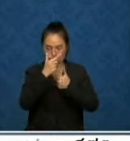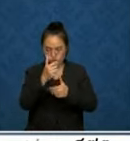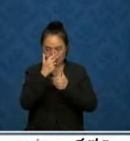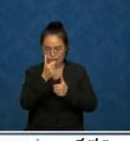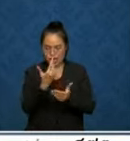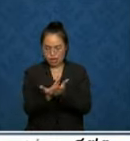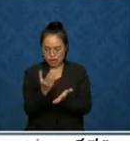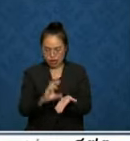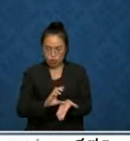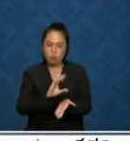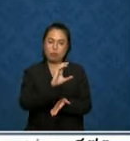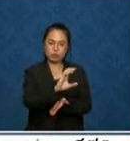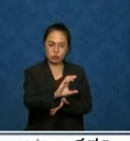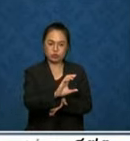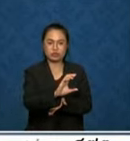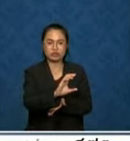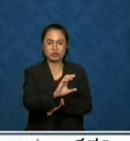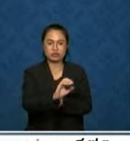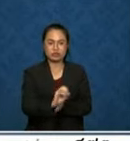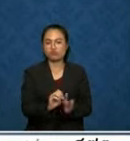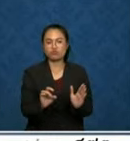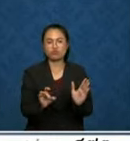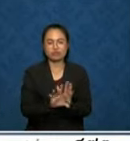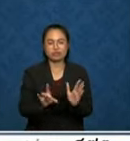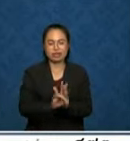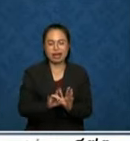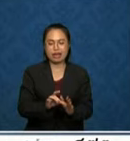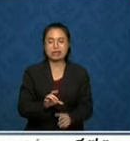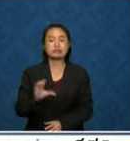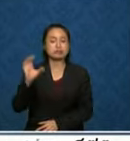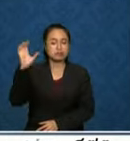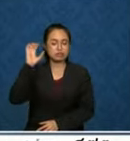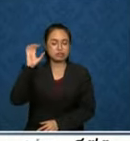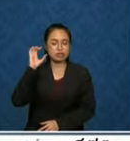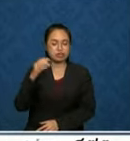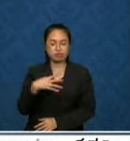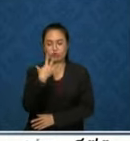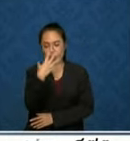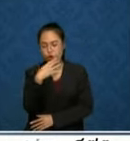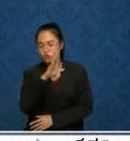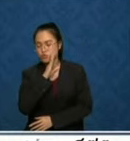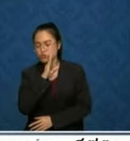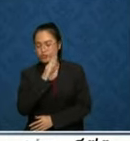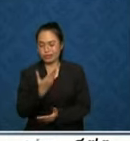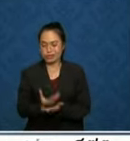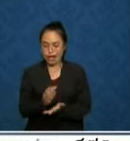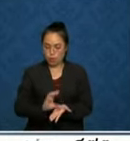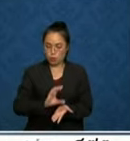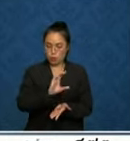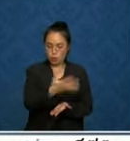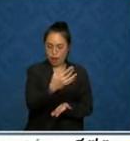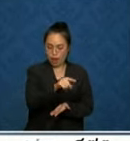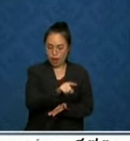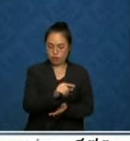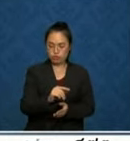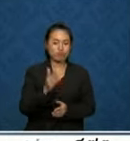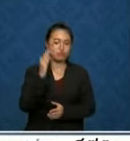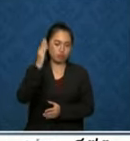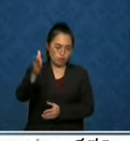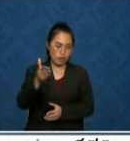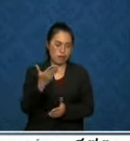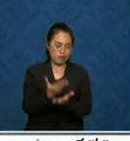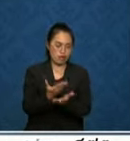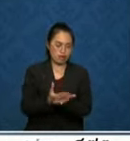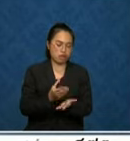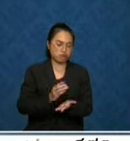างๆนี้ให้พวกเขาทำให้พวกเขาเนี่ยหลงเชื่อในคำสัญญาว่าเมื่อลงทุนไปแล้วเนี่ยการตอบค่าตอบแทนที่ได้มาเ